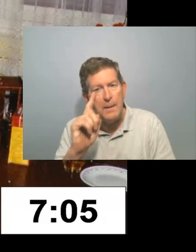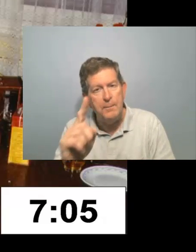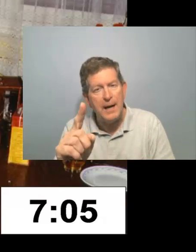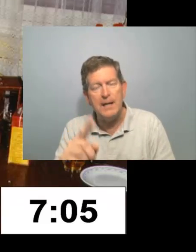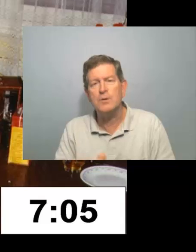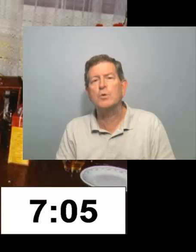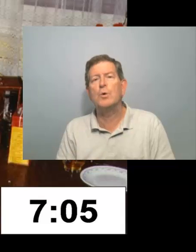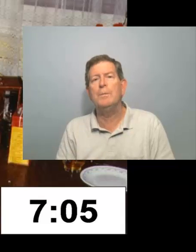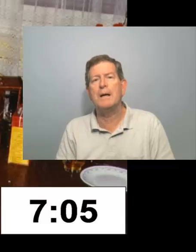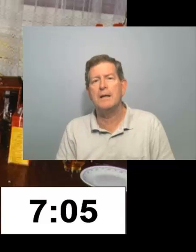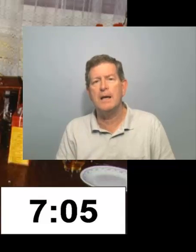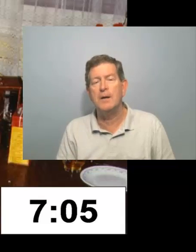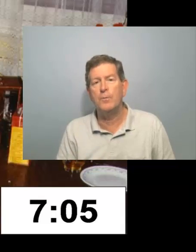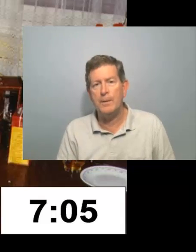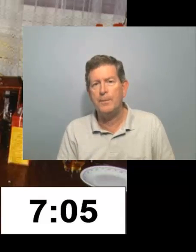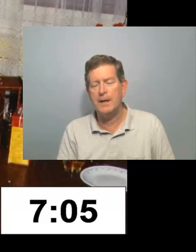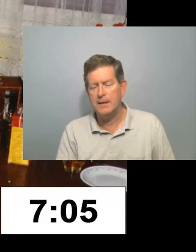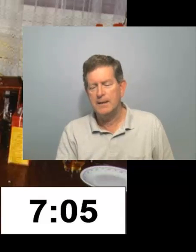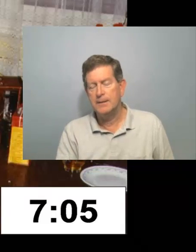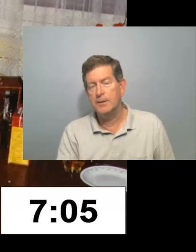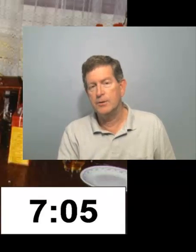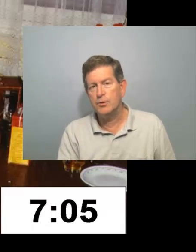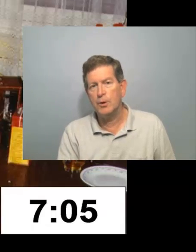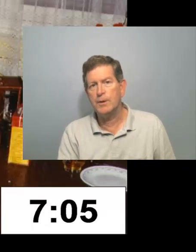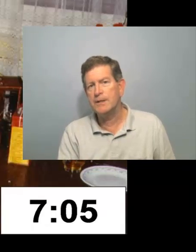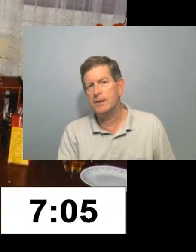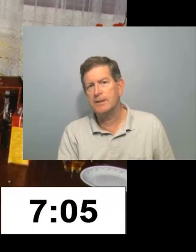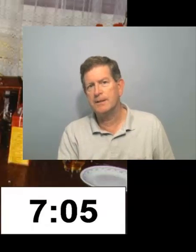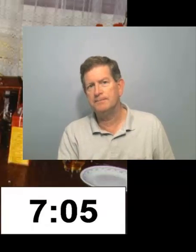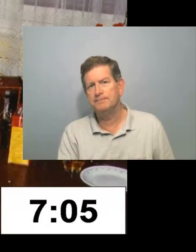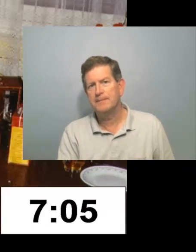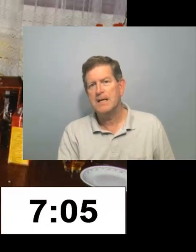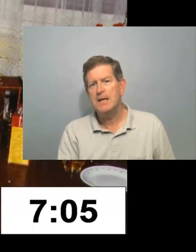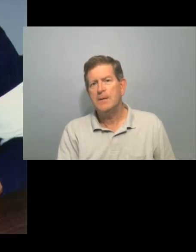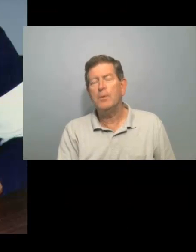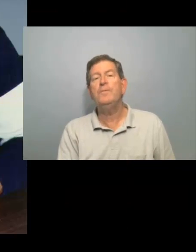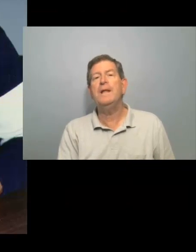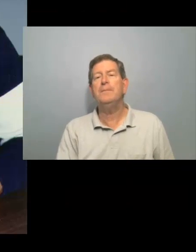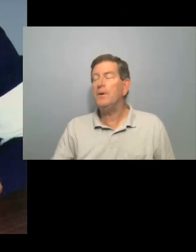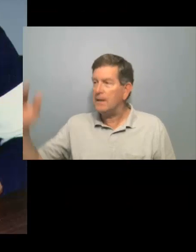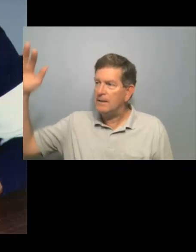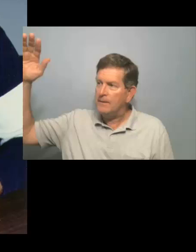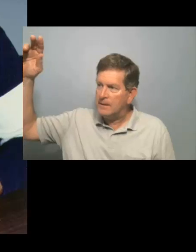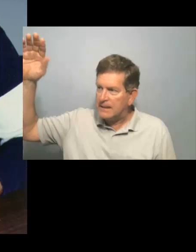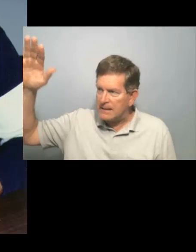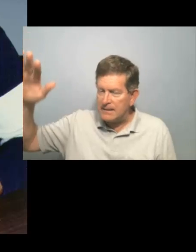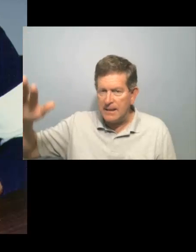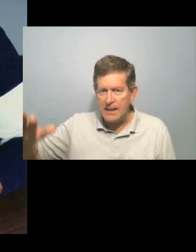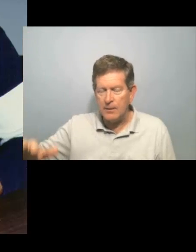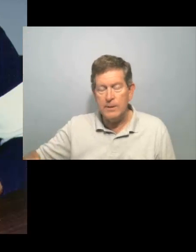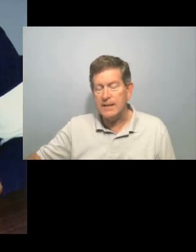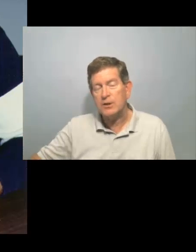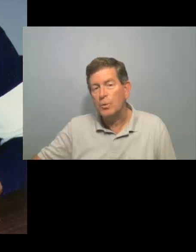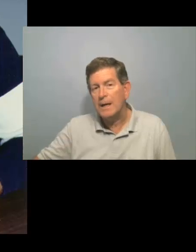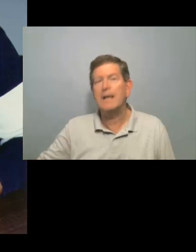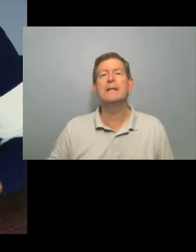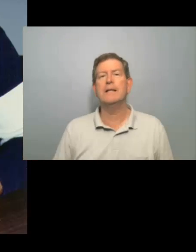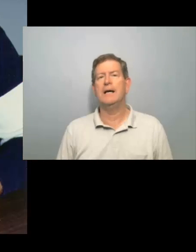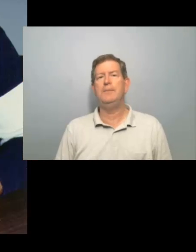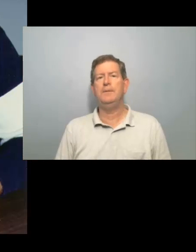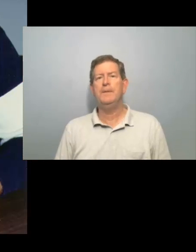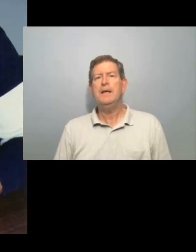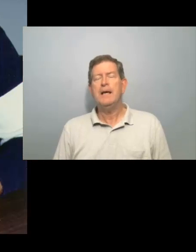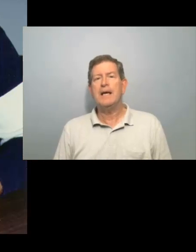ne voit pas son mari, elle ne voit pas John Richardson. Bon, finalement, il s'assied ou il s'assoit